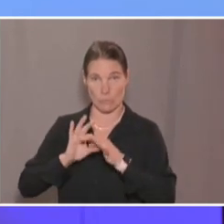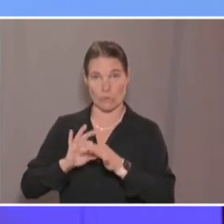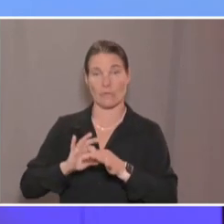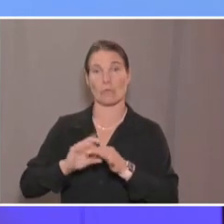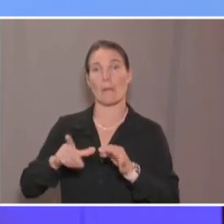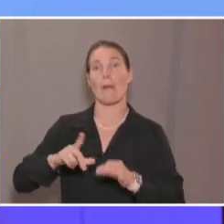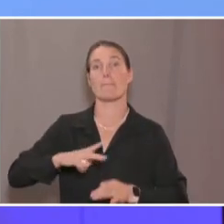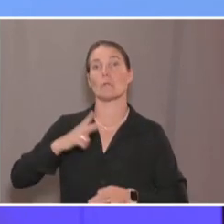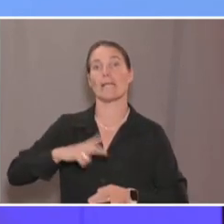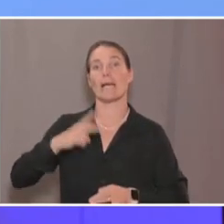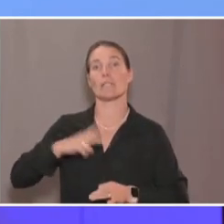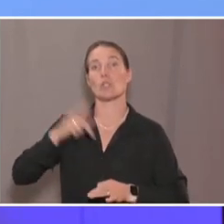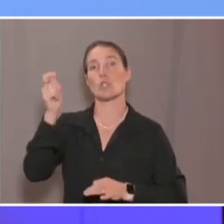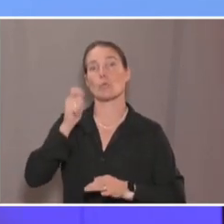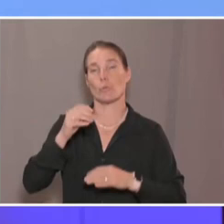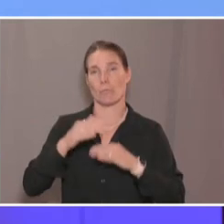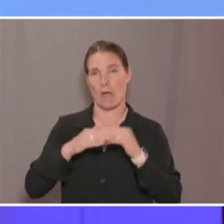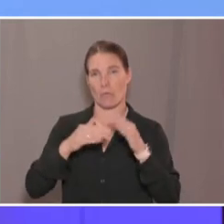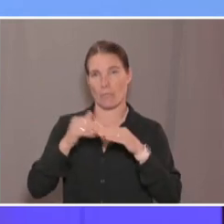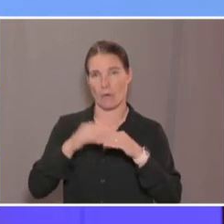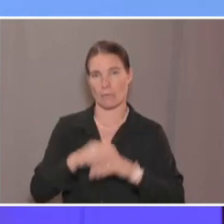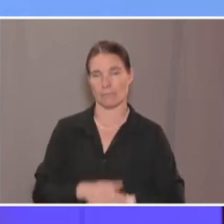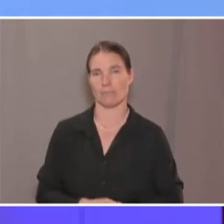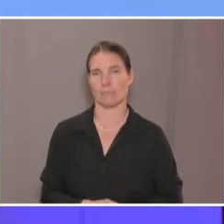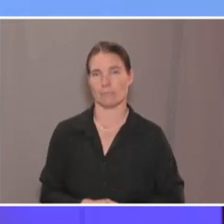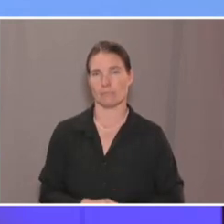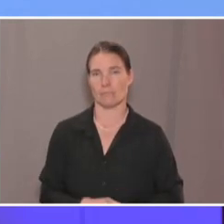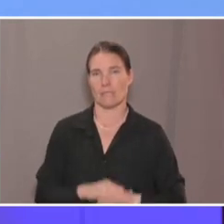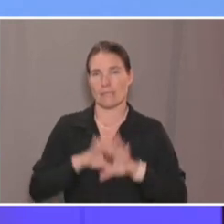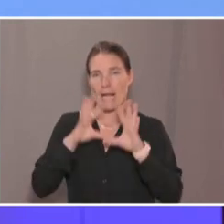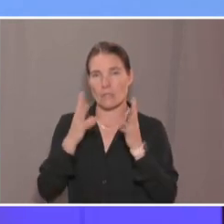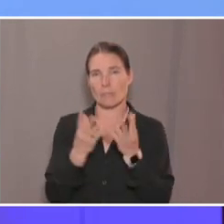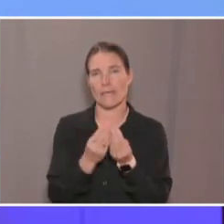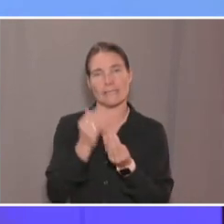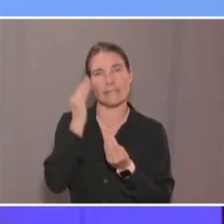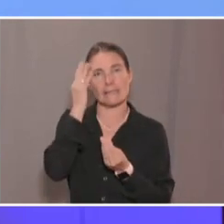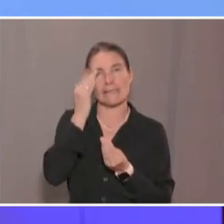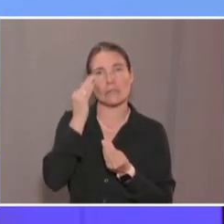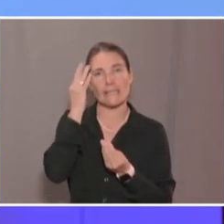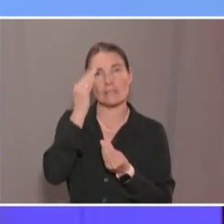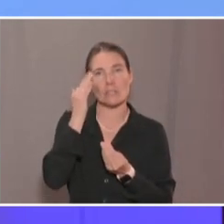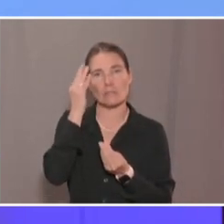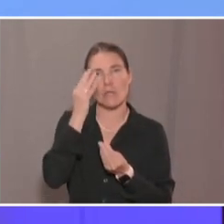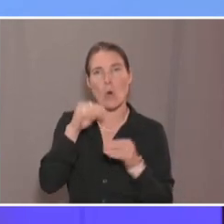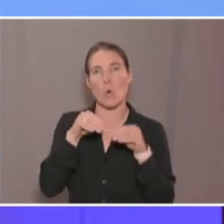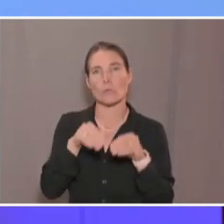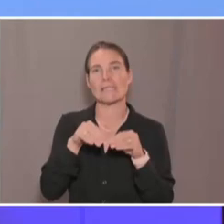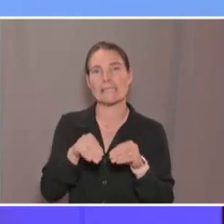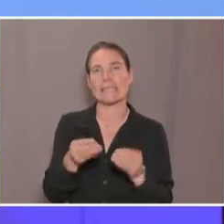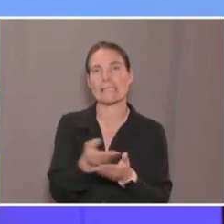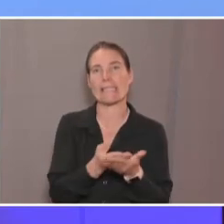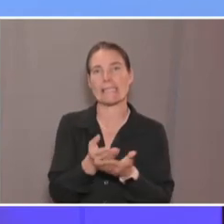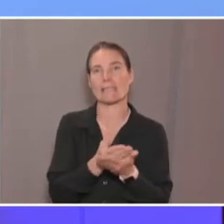modernen Studienaufbau, bei dem die allgemeine, theoretisch eingebettete Unterrichtslehre